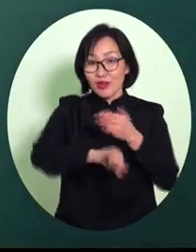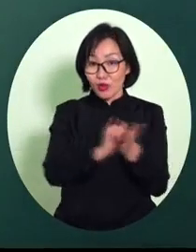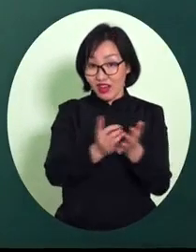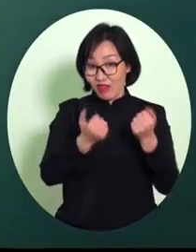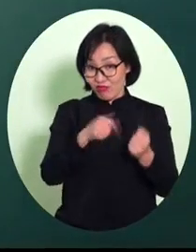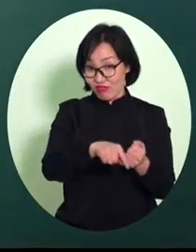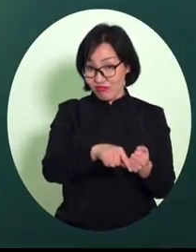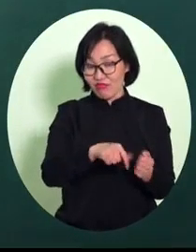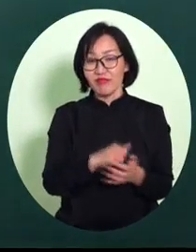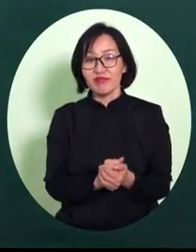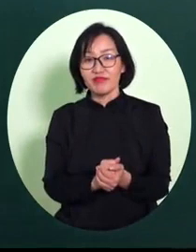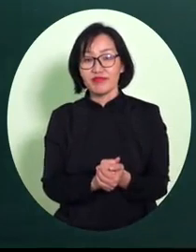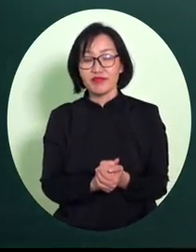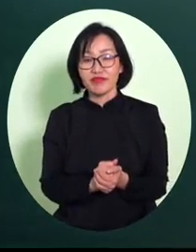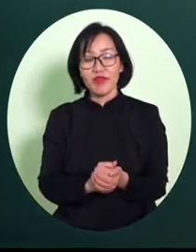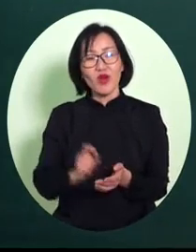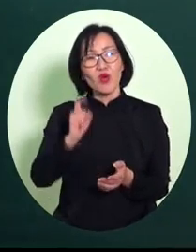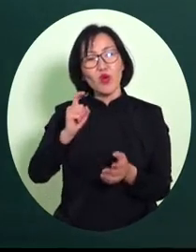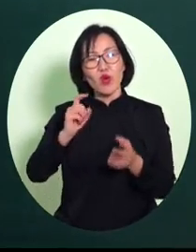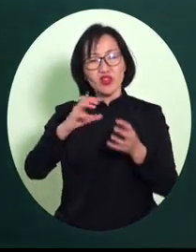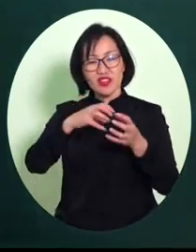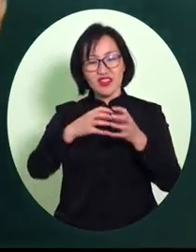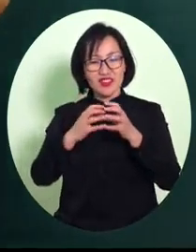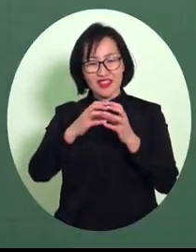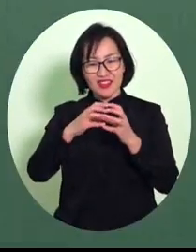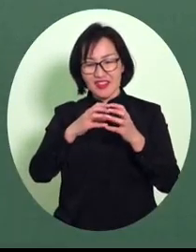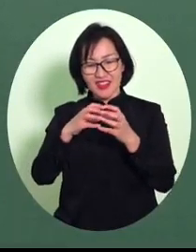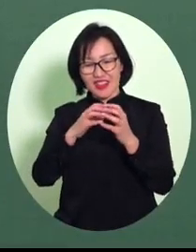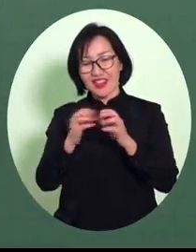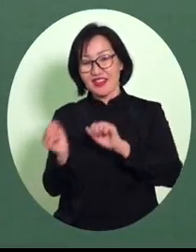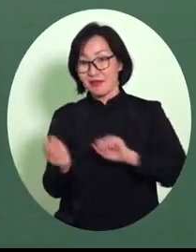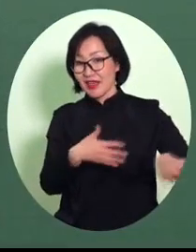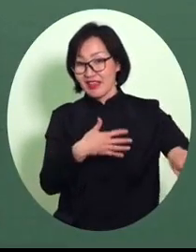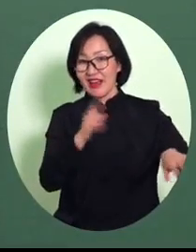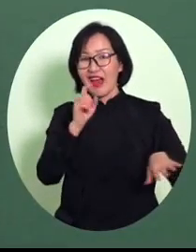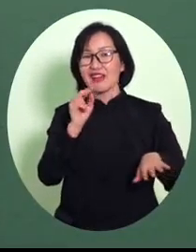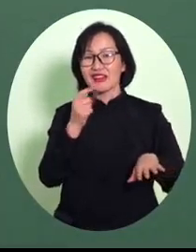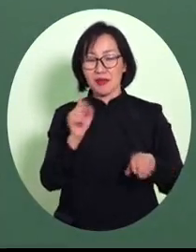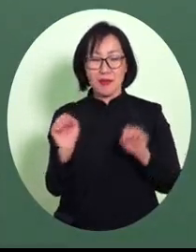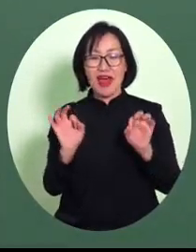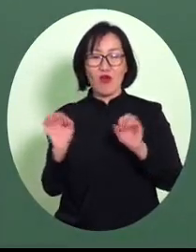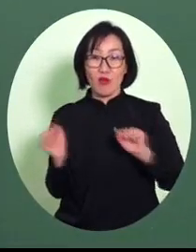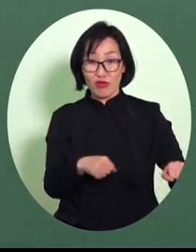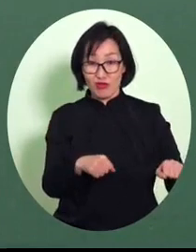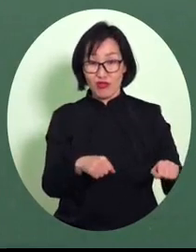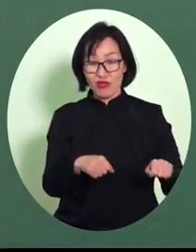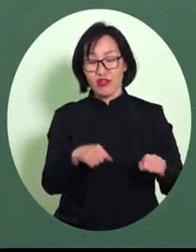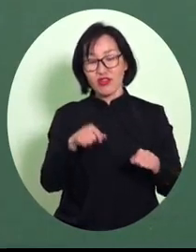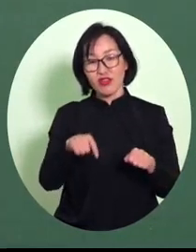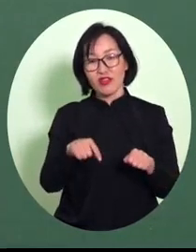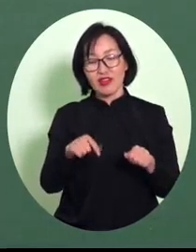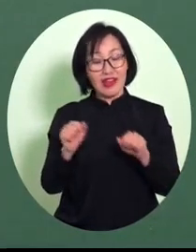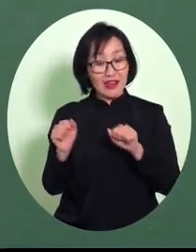үү? За түүний дараа юу яж болох вэ? Хуучин дэлхий халагдах гэдэг гоё үгийг авсан байна зохиолч маань.